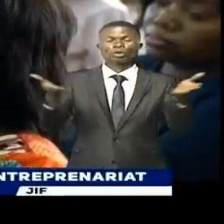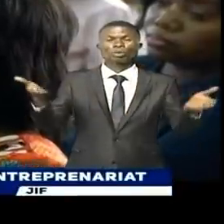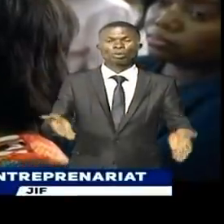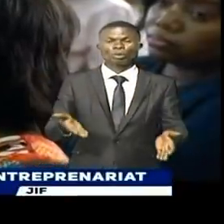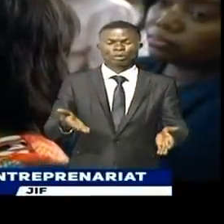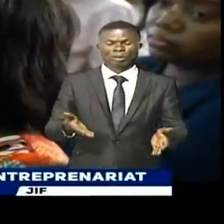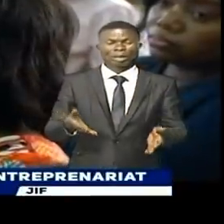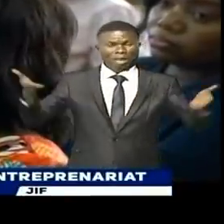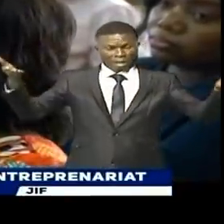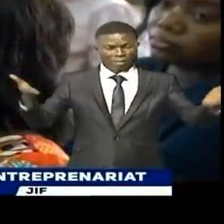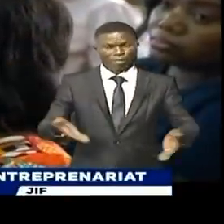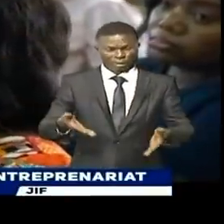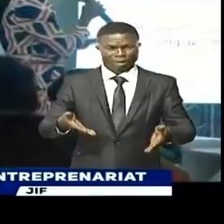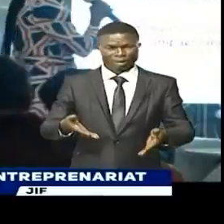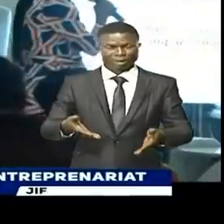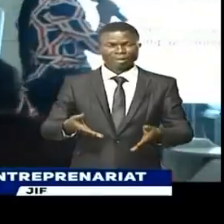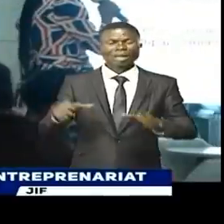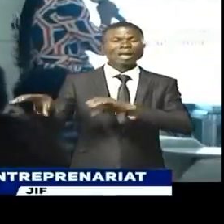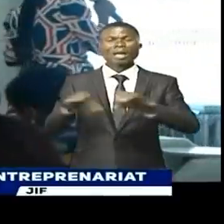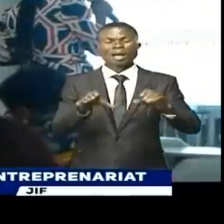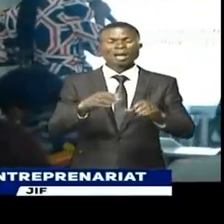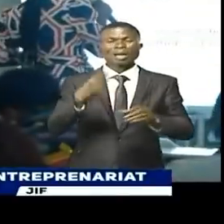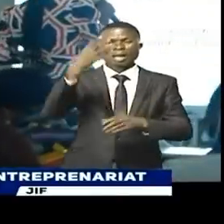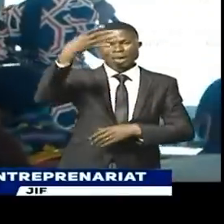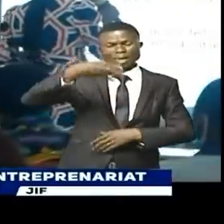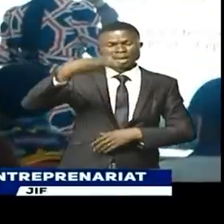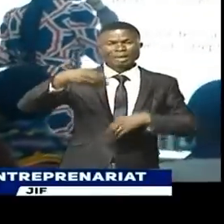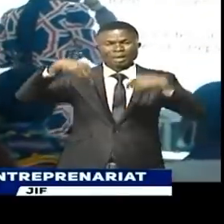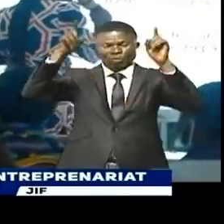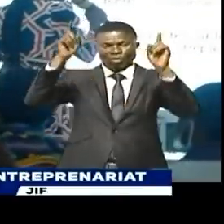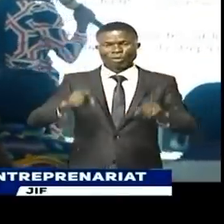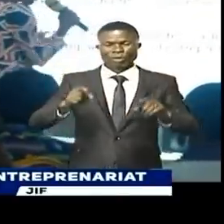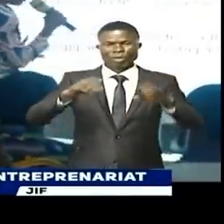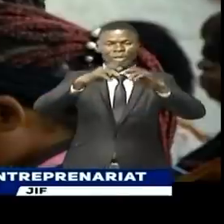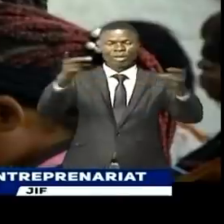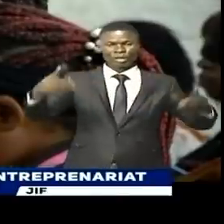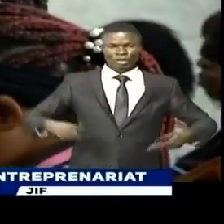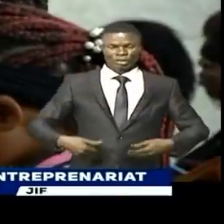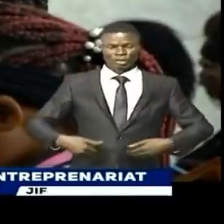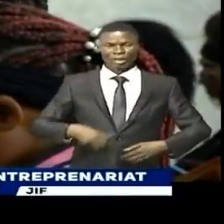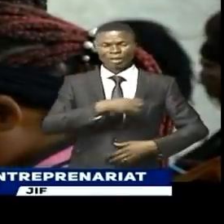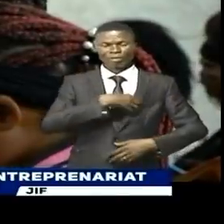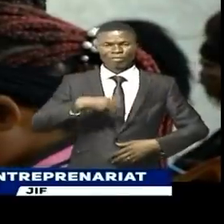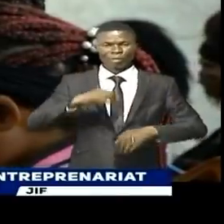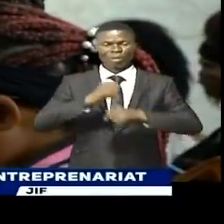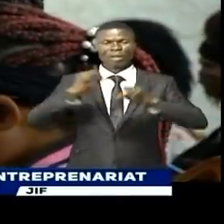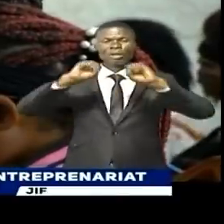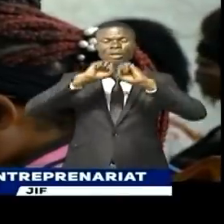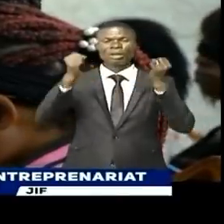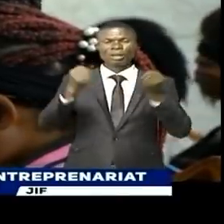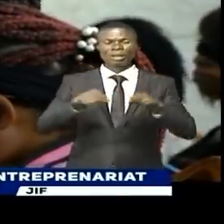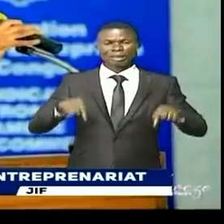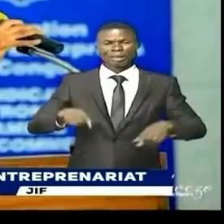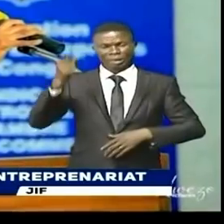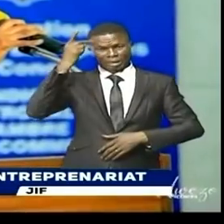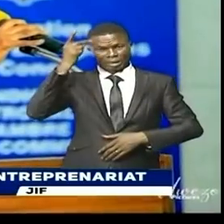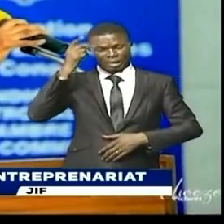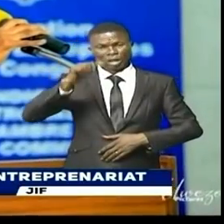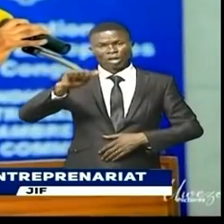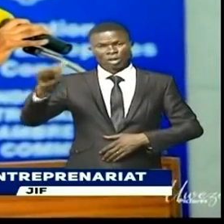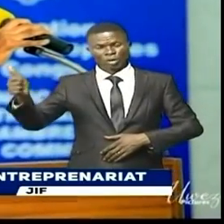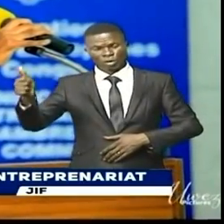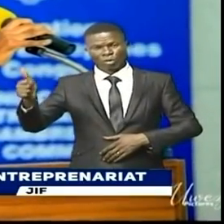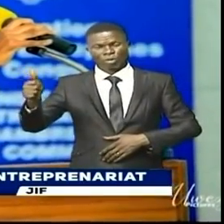répondu en présentiel à cette quatrième édition du salon de la jeune femme entrepreneur à kinshasa et d'autres en